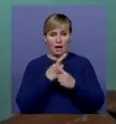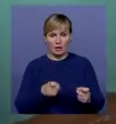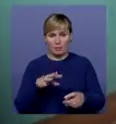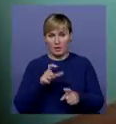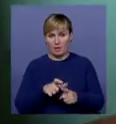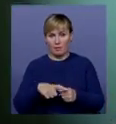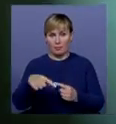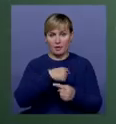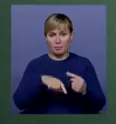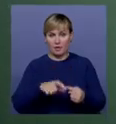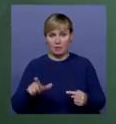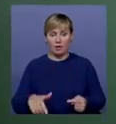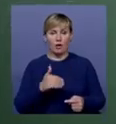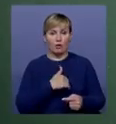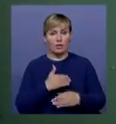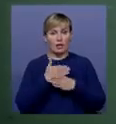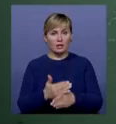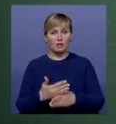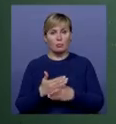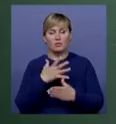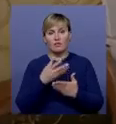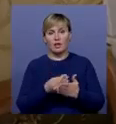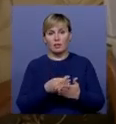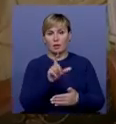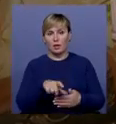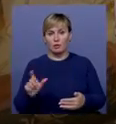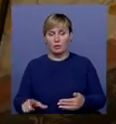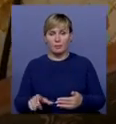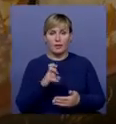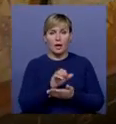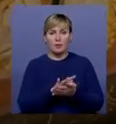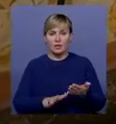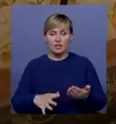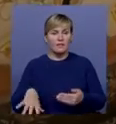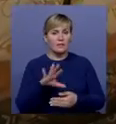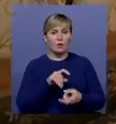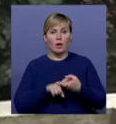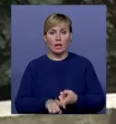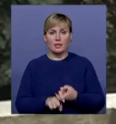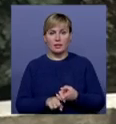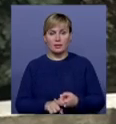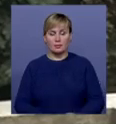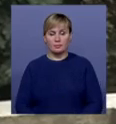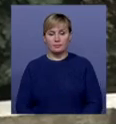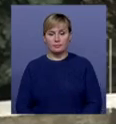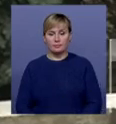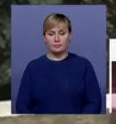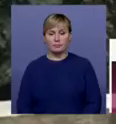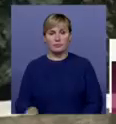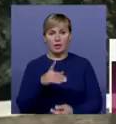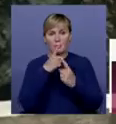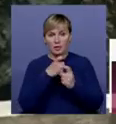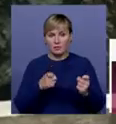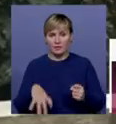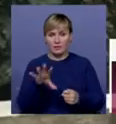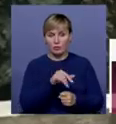словам предпринимателя, он намерен оказывать помощь своим соотечественникам на протяжении всего карантина. Мы призываем всех,